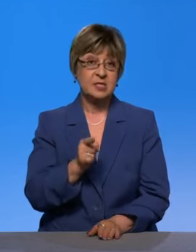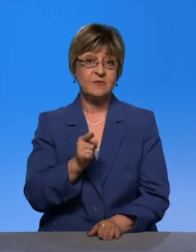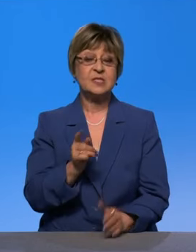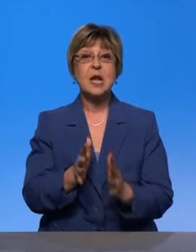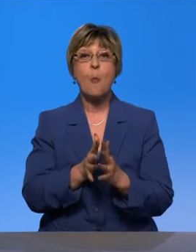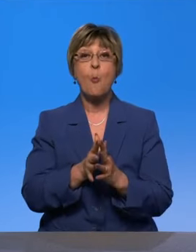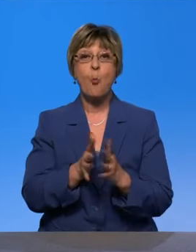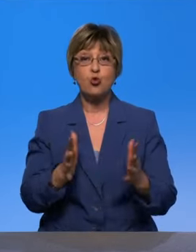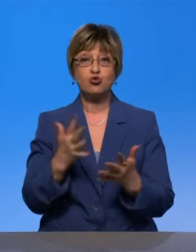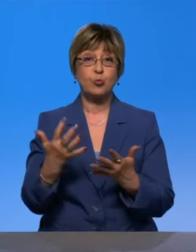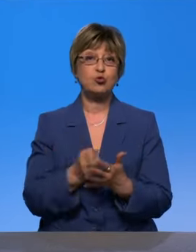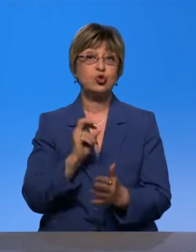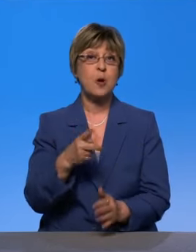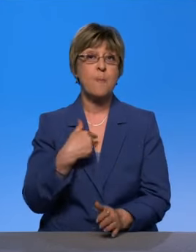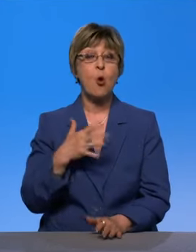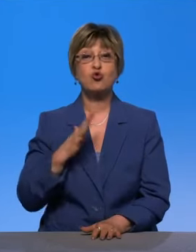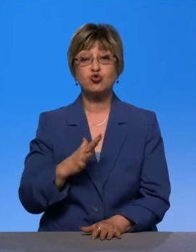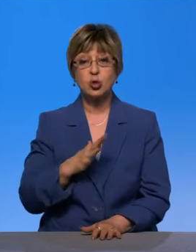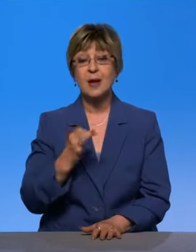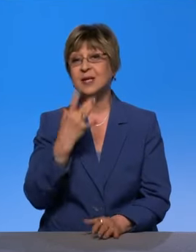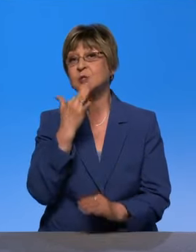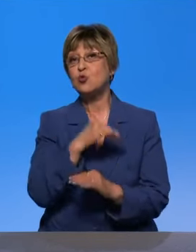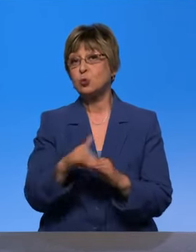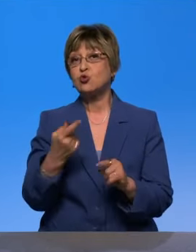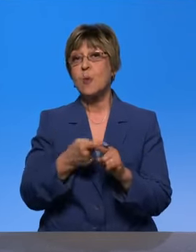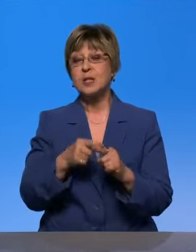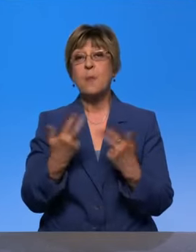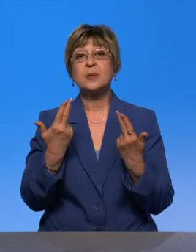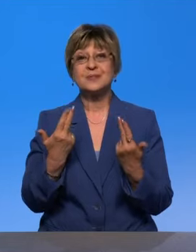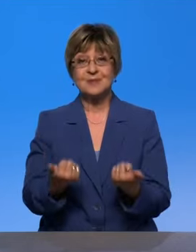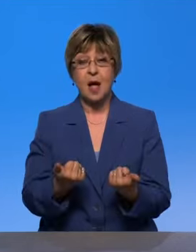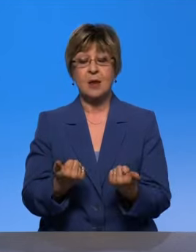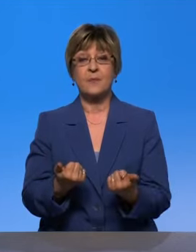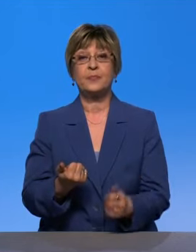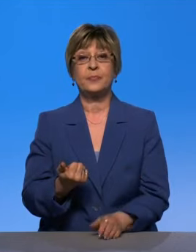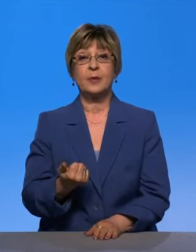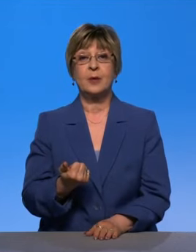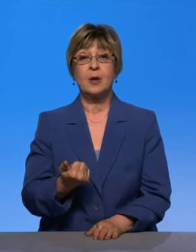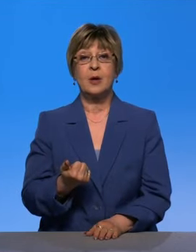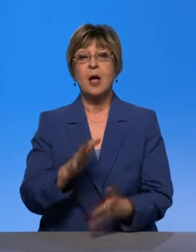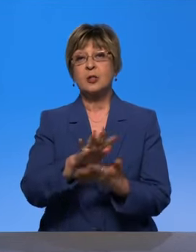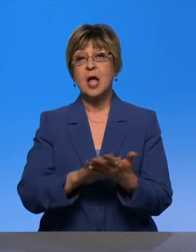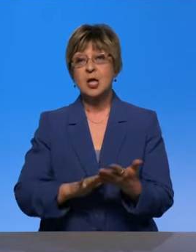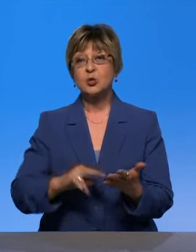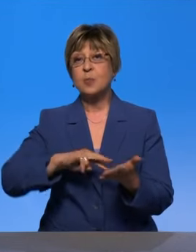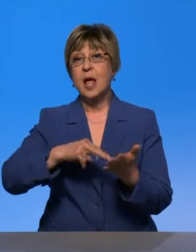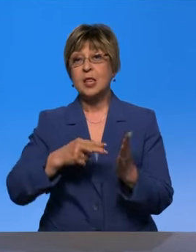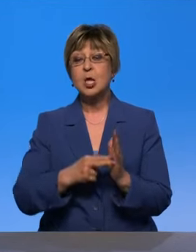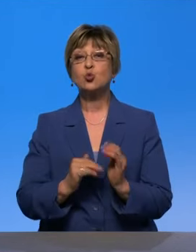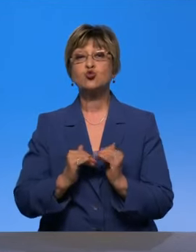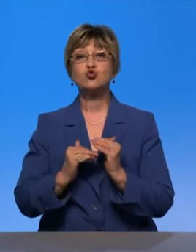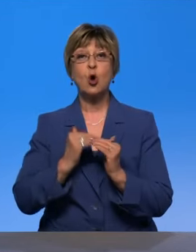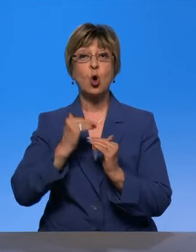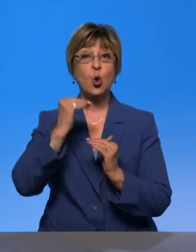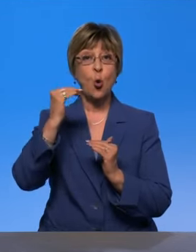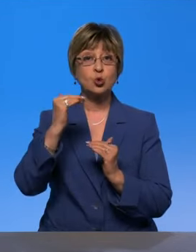большим, чем ожидали и мы, и за рубежом это признали. Дальше планируется рост. У всех, правда, разные оценки. Вот, опять-таки,